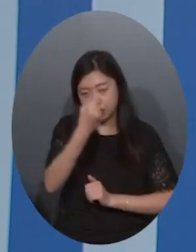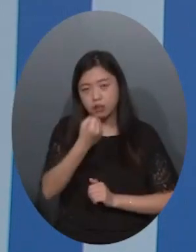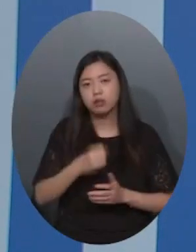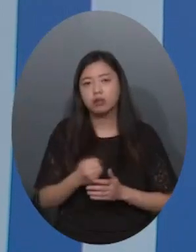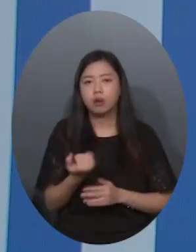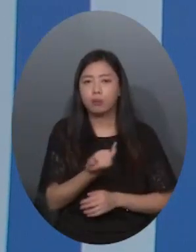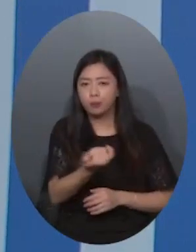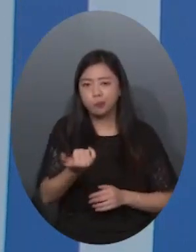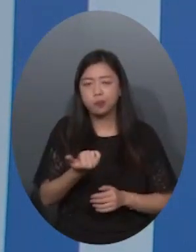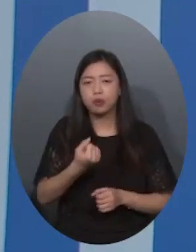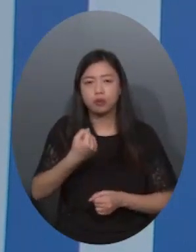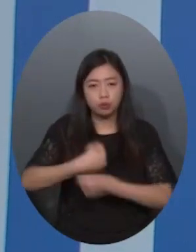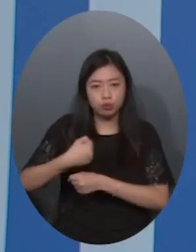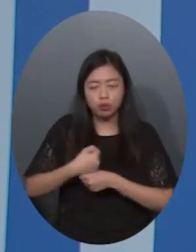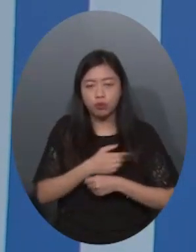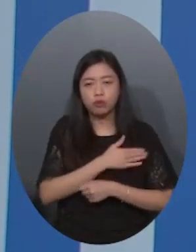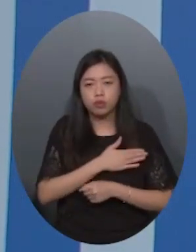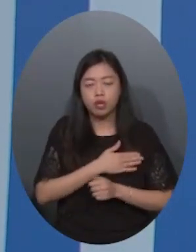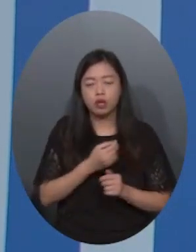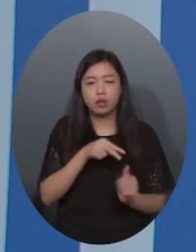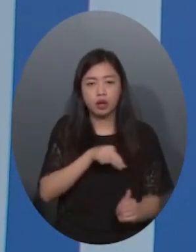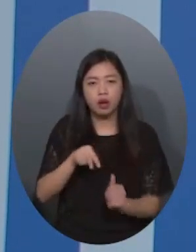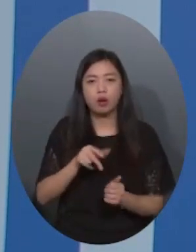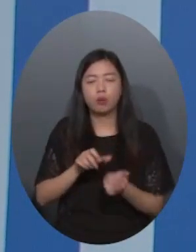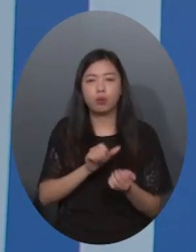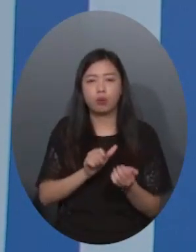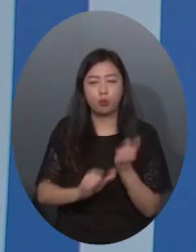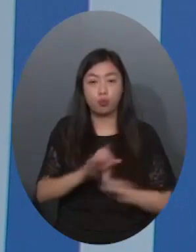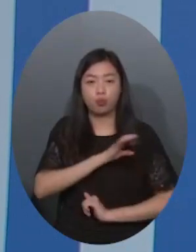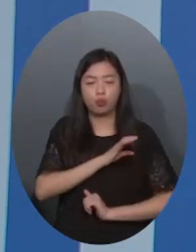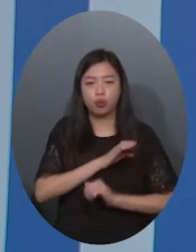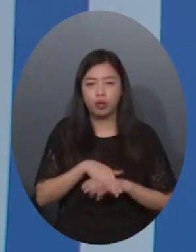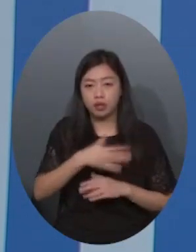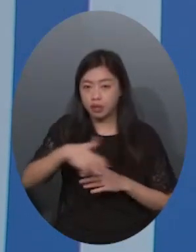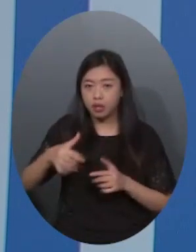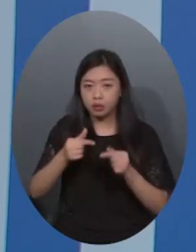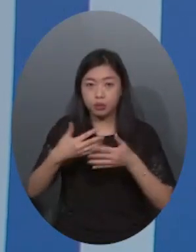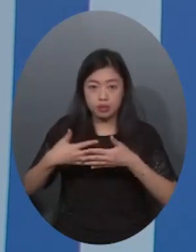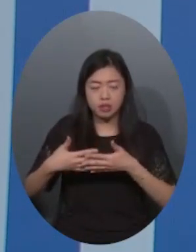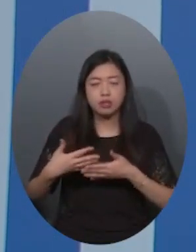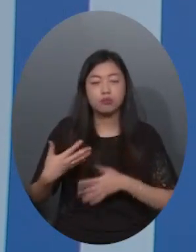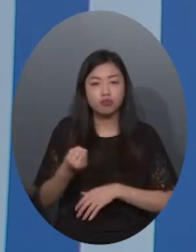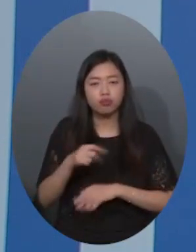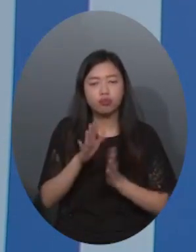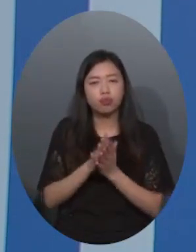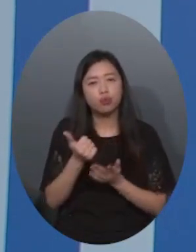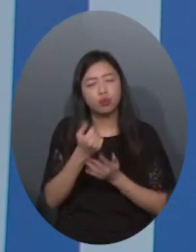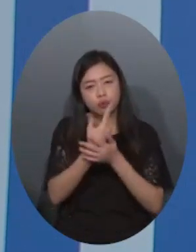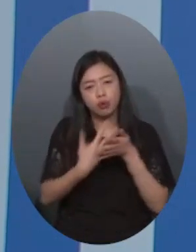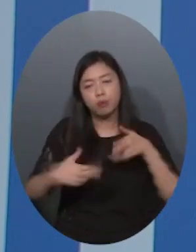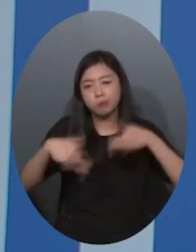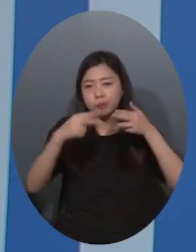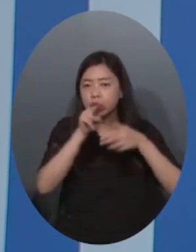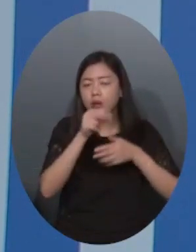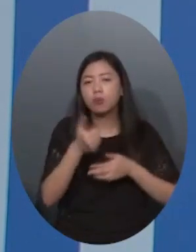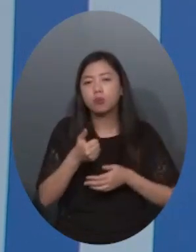部分執行總監會的成員，其他的董事就會透過視像參與會議，大家現在可以